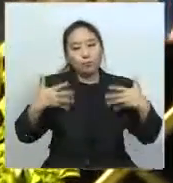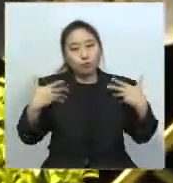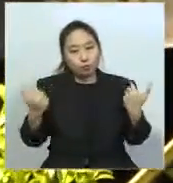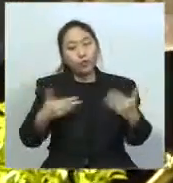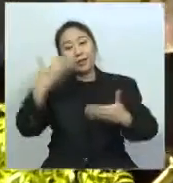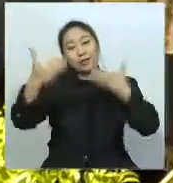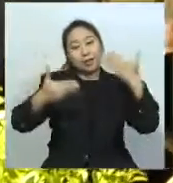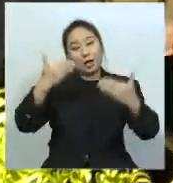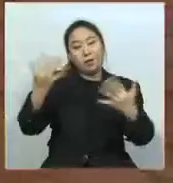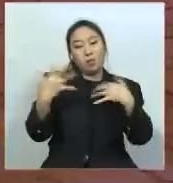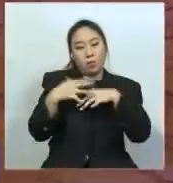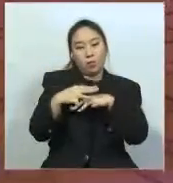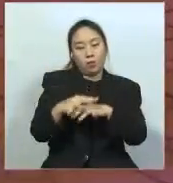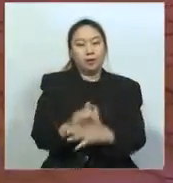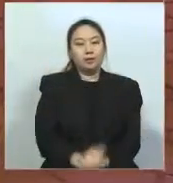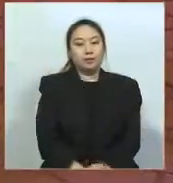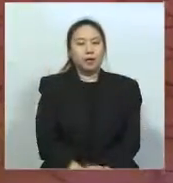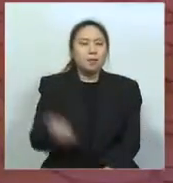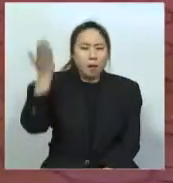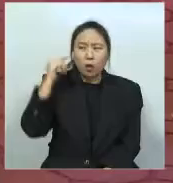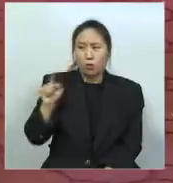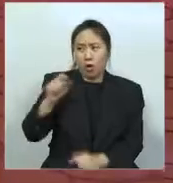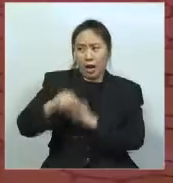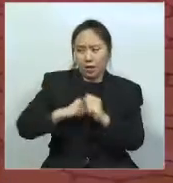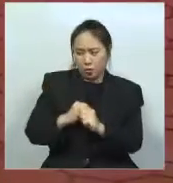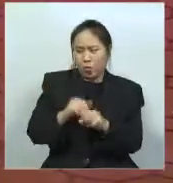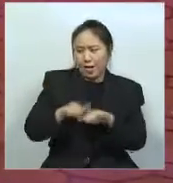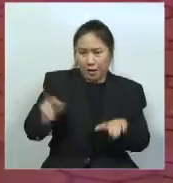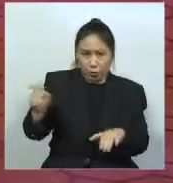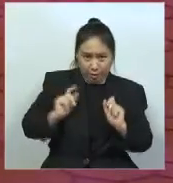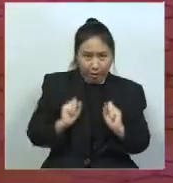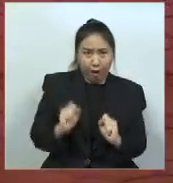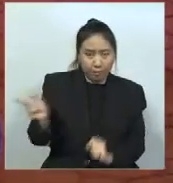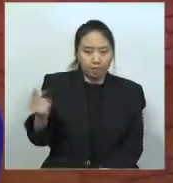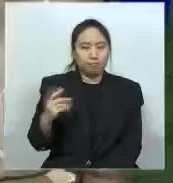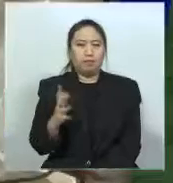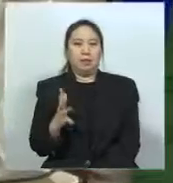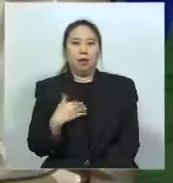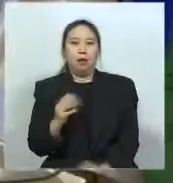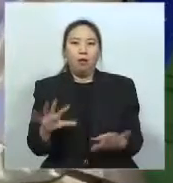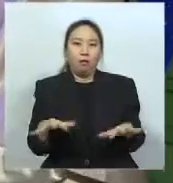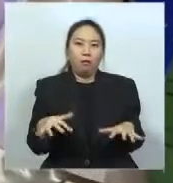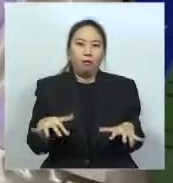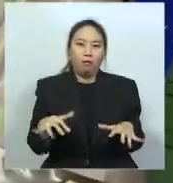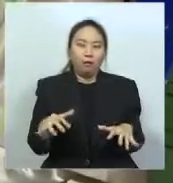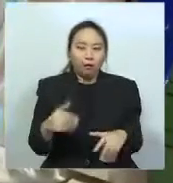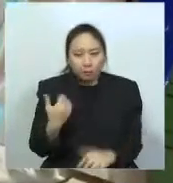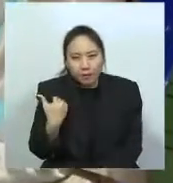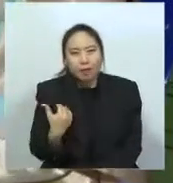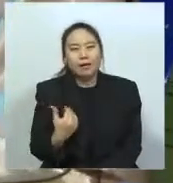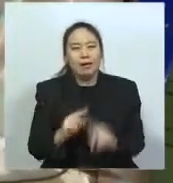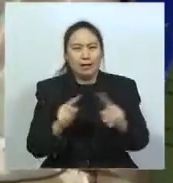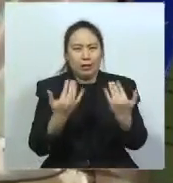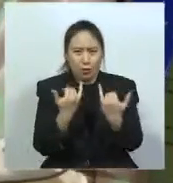ล้วก็ร่วมกิจกรรมกันนี่ค่ะ สมัยคุณอายุเท่านี้นี่กล้าไหมขึ้นเวที ไหนขานี่จะสั่นพับๆๆเลยนะ